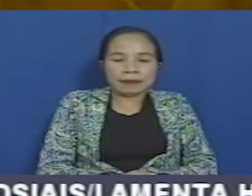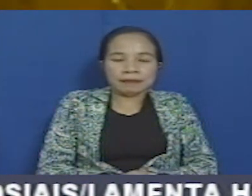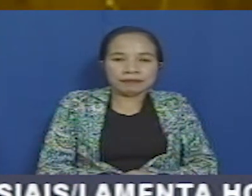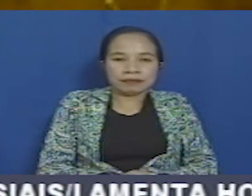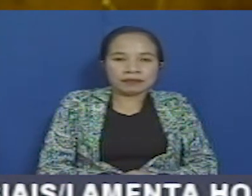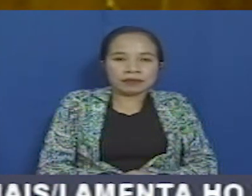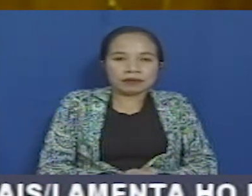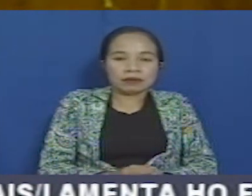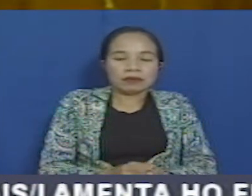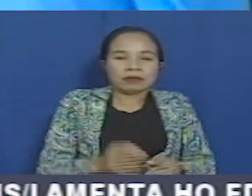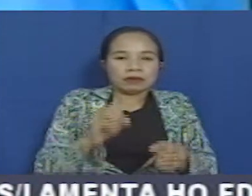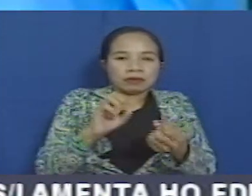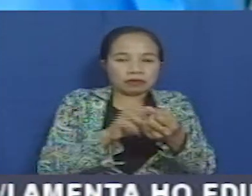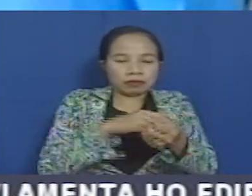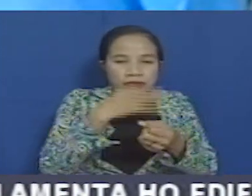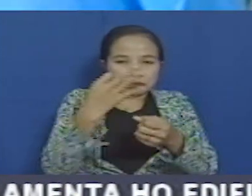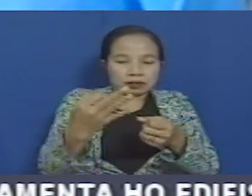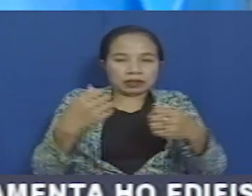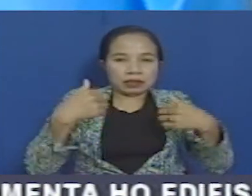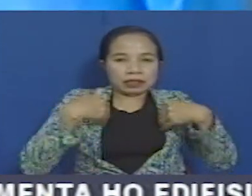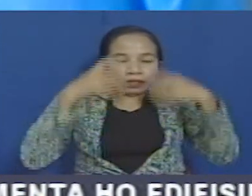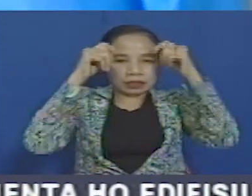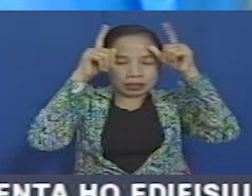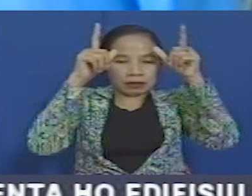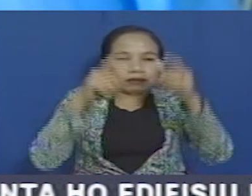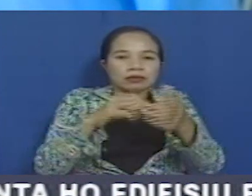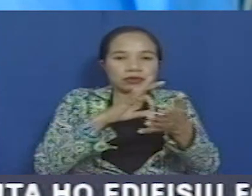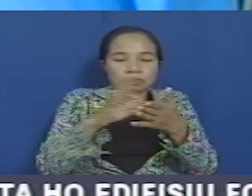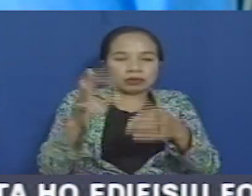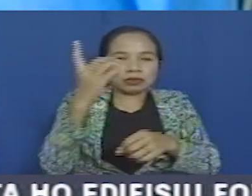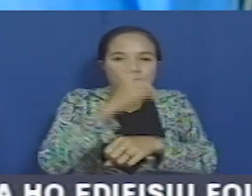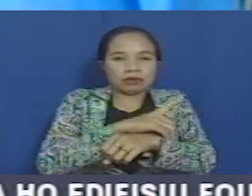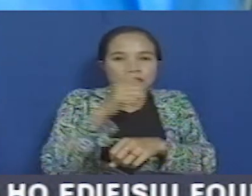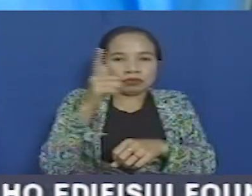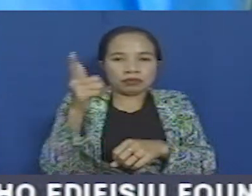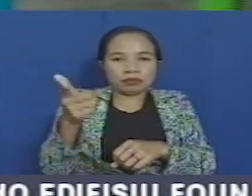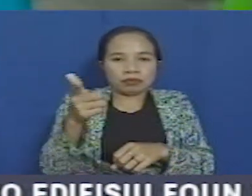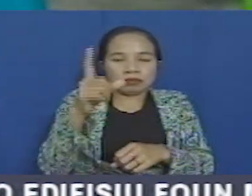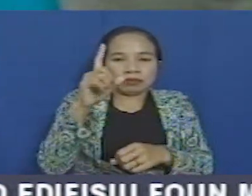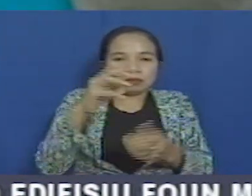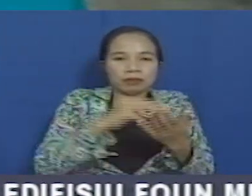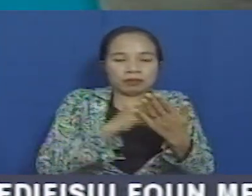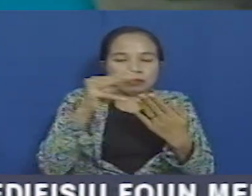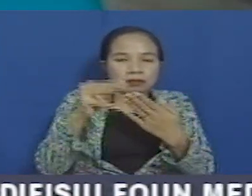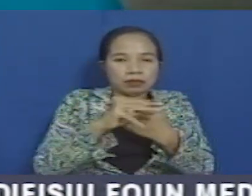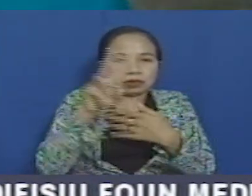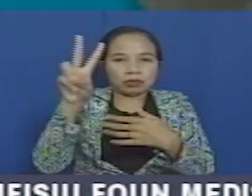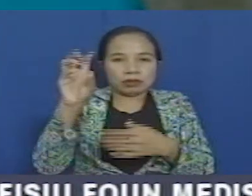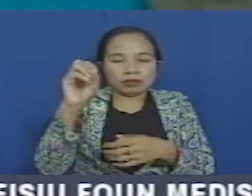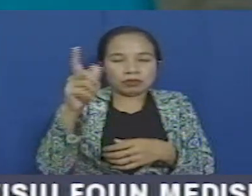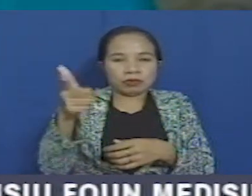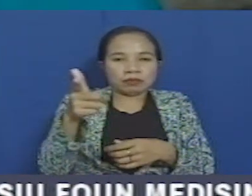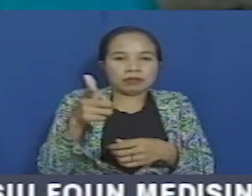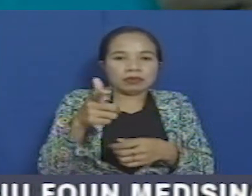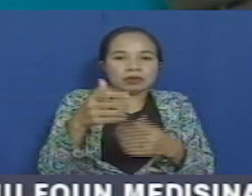Tuir evolução surto COVID-19 iha Timor Leste, surahusi loron ruanulu resin ida fulan marsu rihun rua